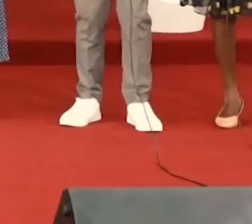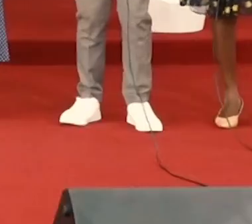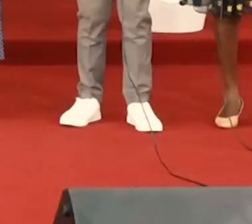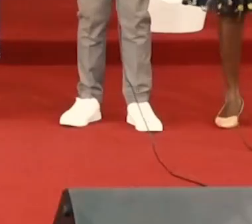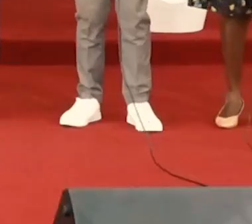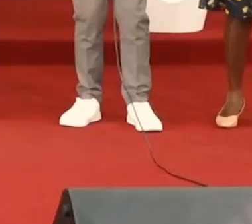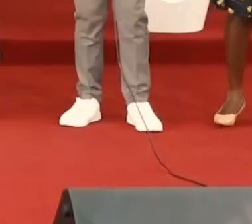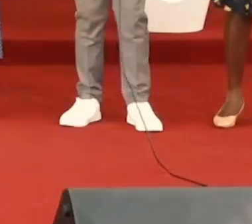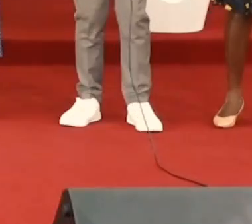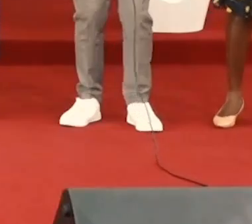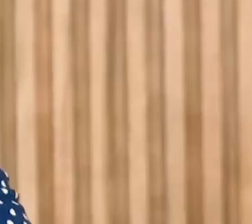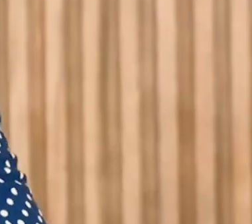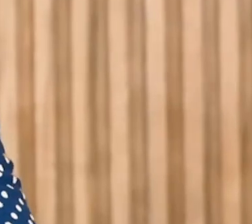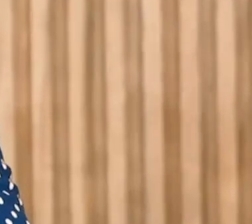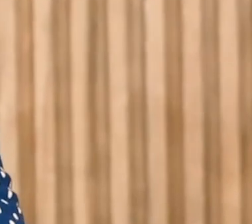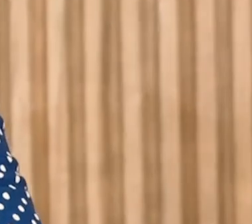ouya.